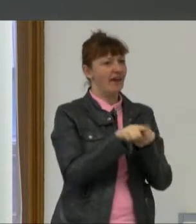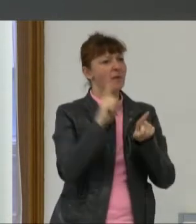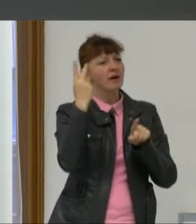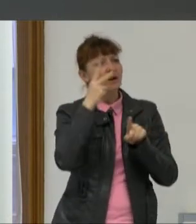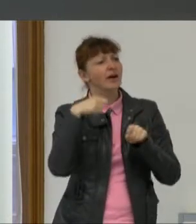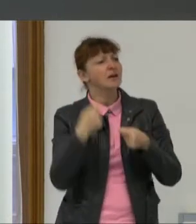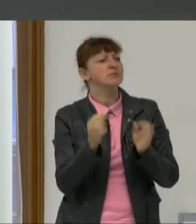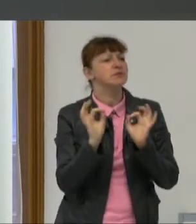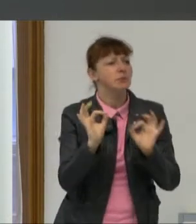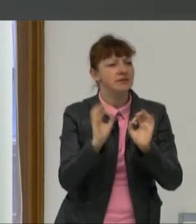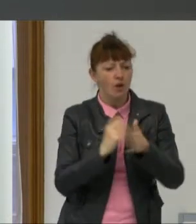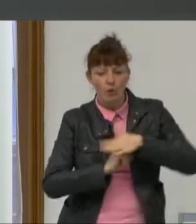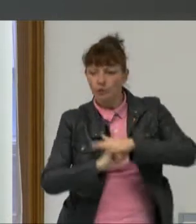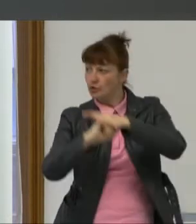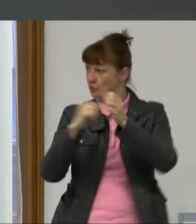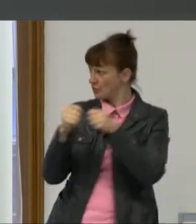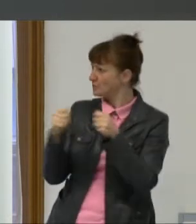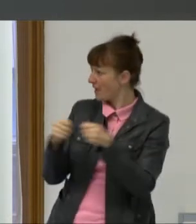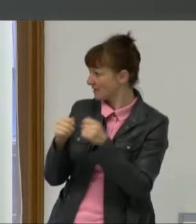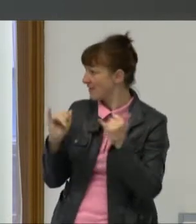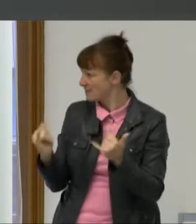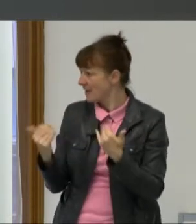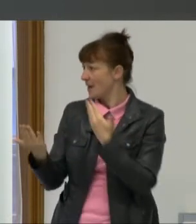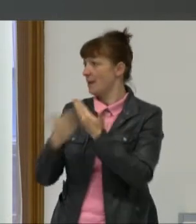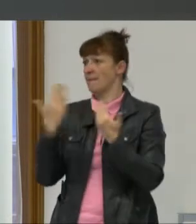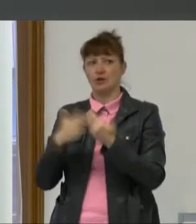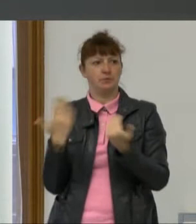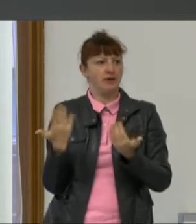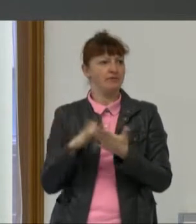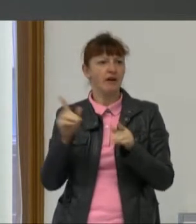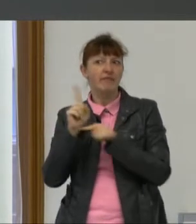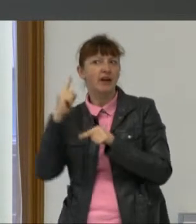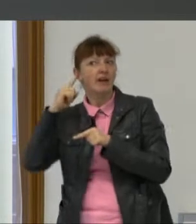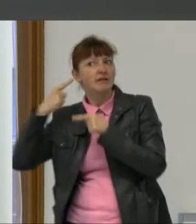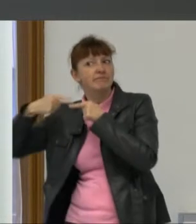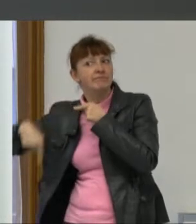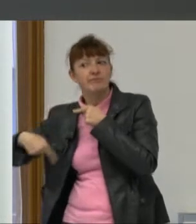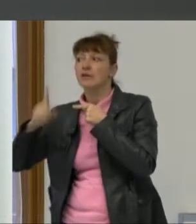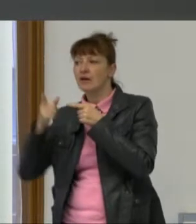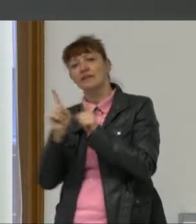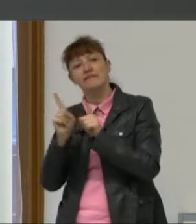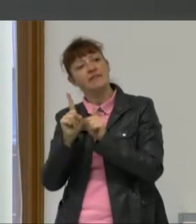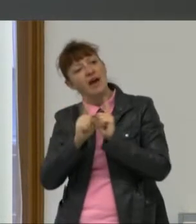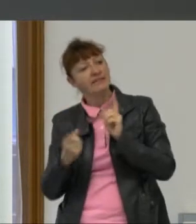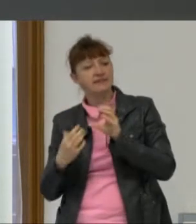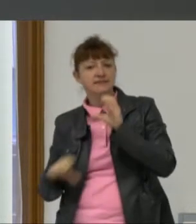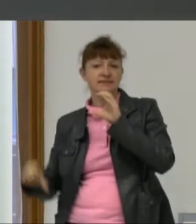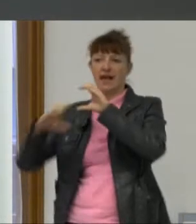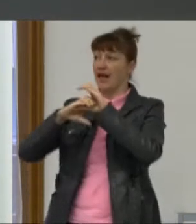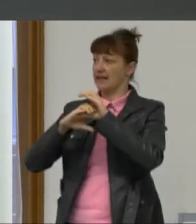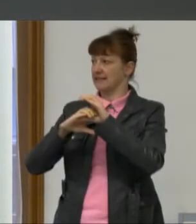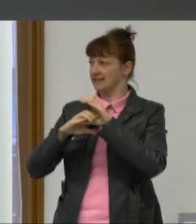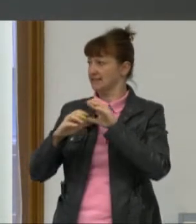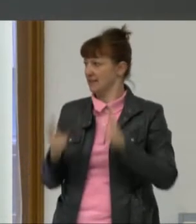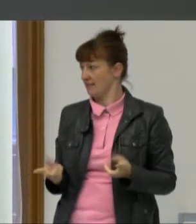spezifische Unterstützungsmaßnahmen, um zum Beispiel ein fehlendes Gehör kompensatorisch ausgleichen zu können. Im